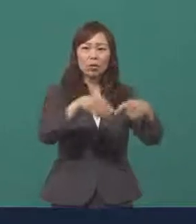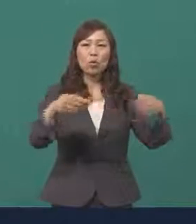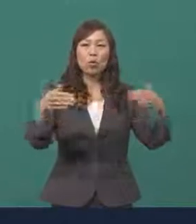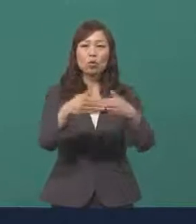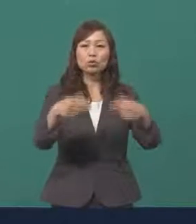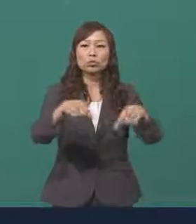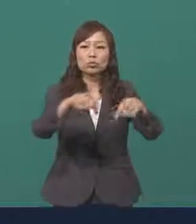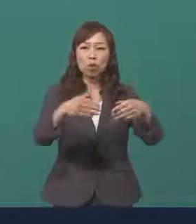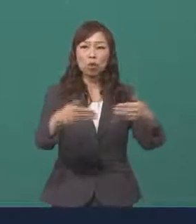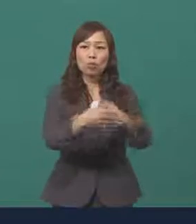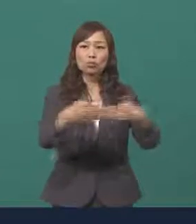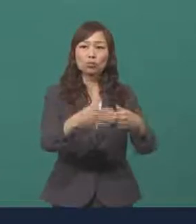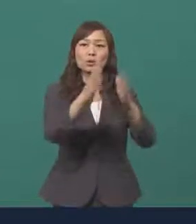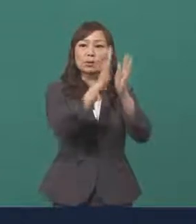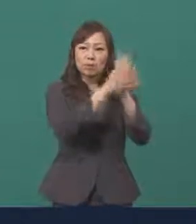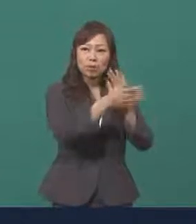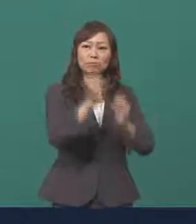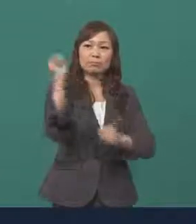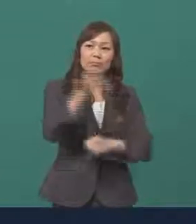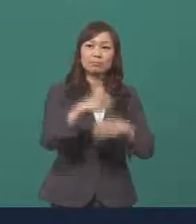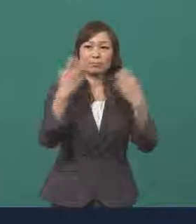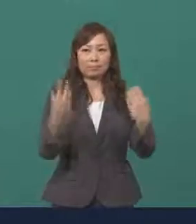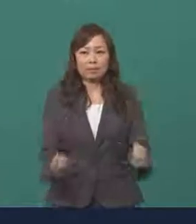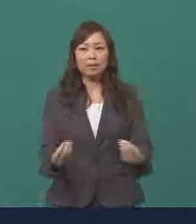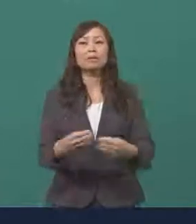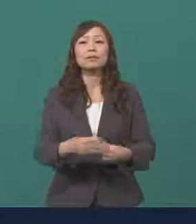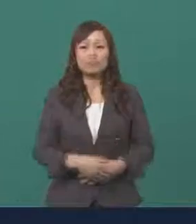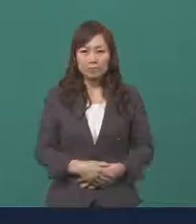国土交通省の許可が下りました。